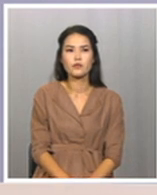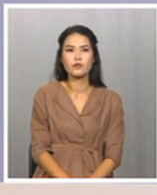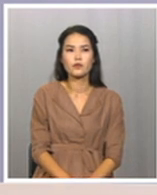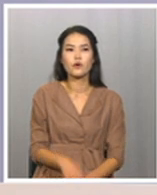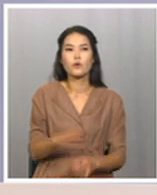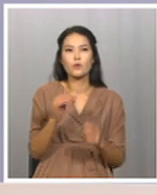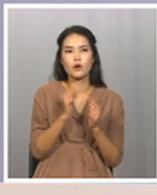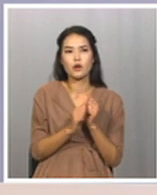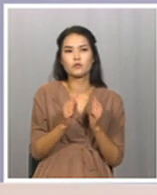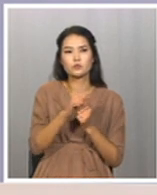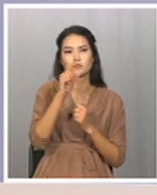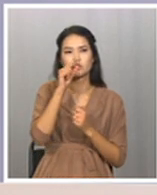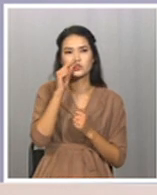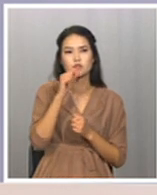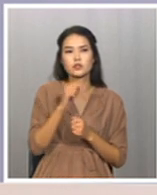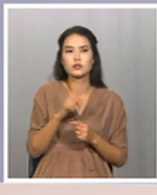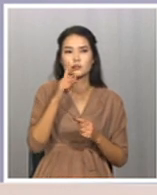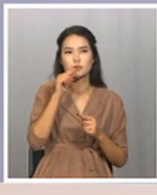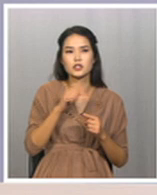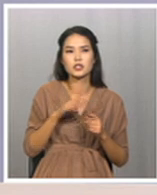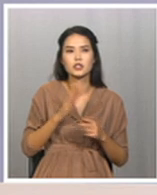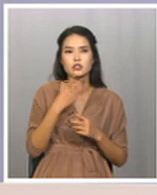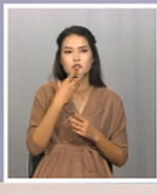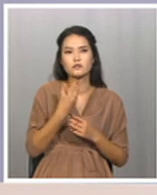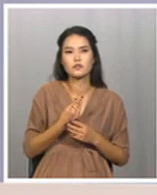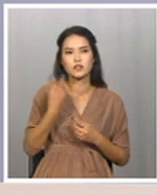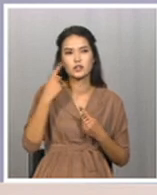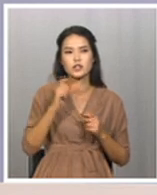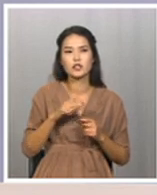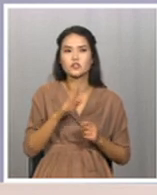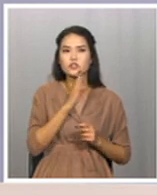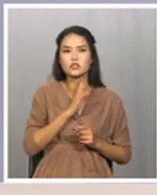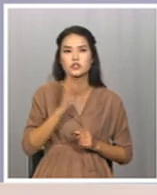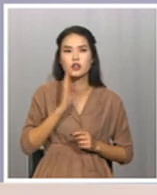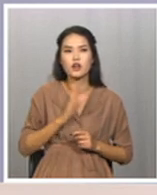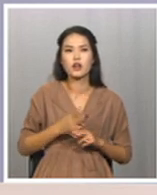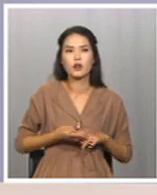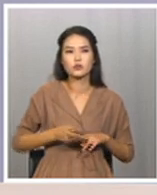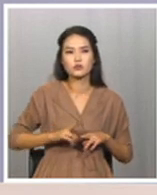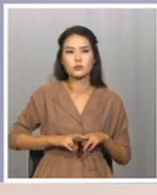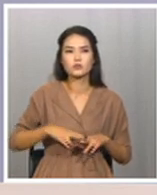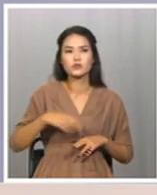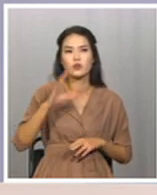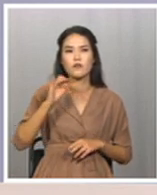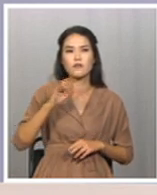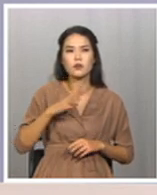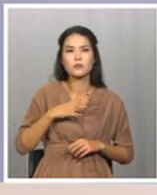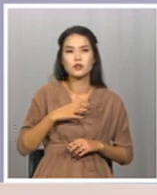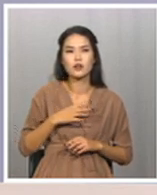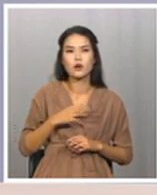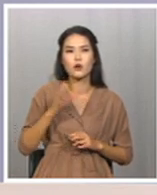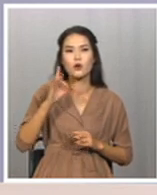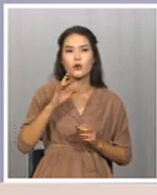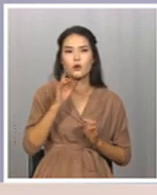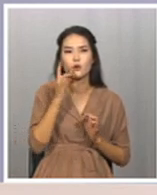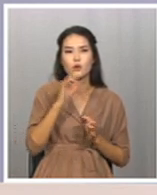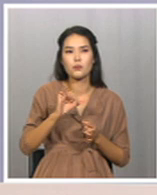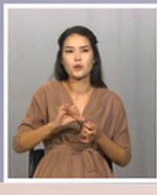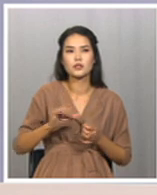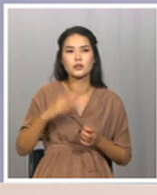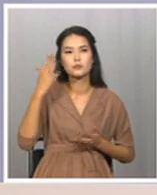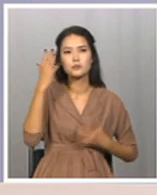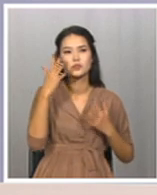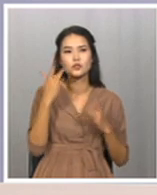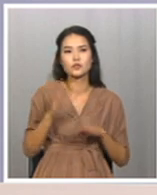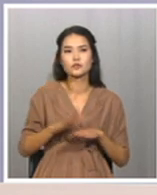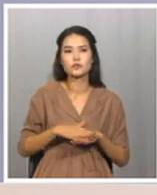У каждого мужчины подсознательно существует свой идеал женщины. К тому же Вера была романтичной,